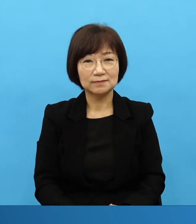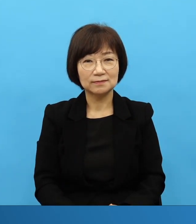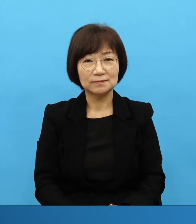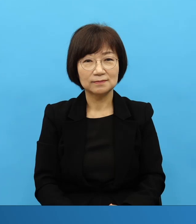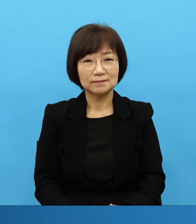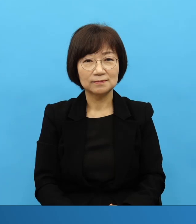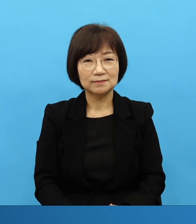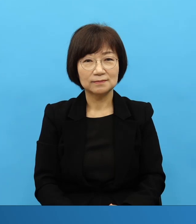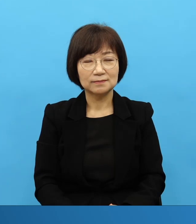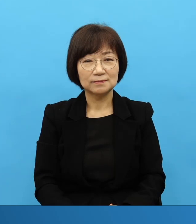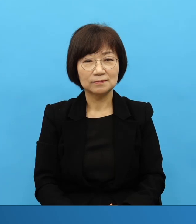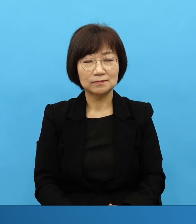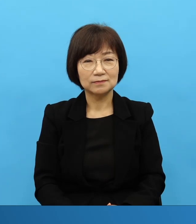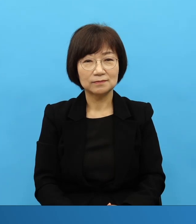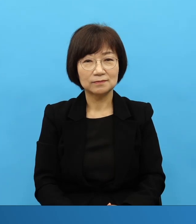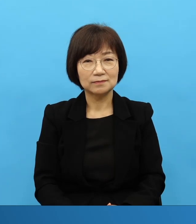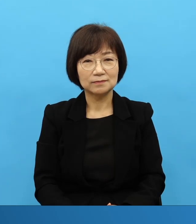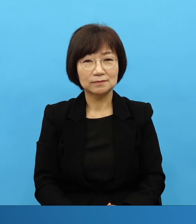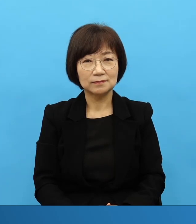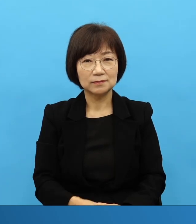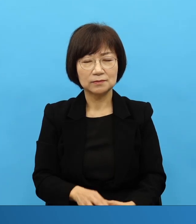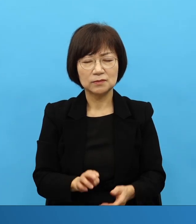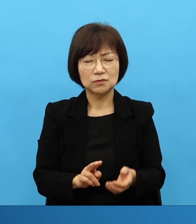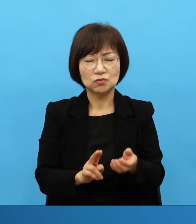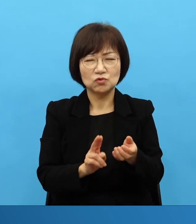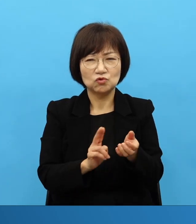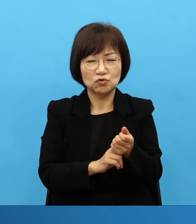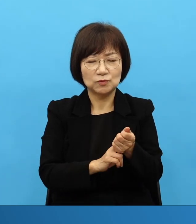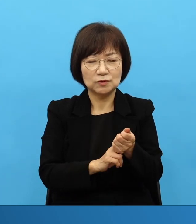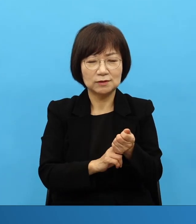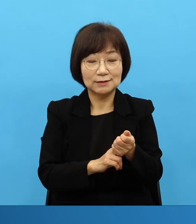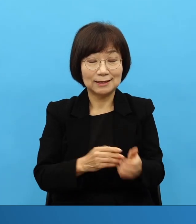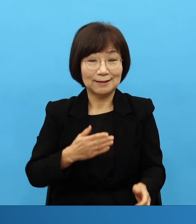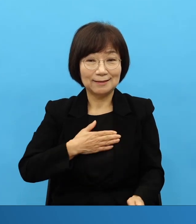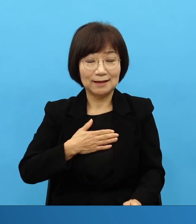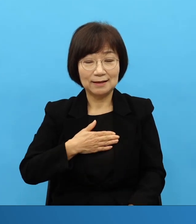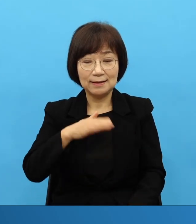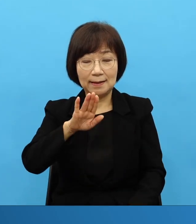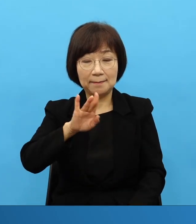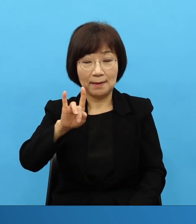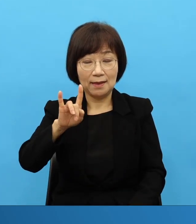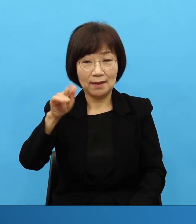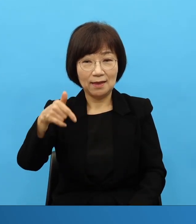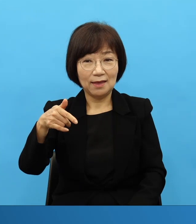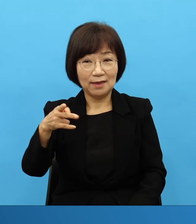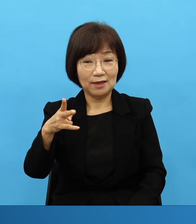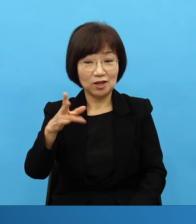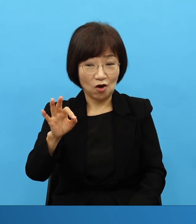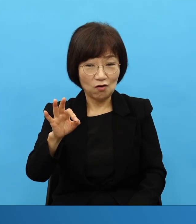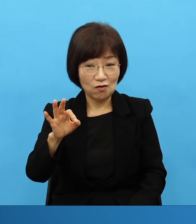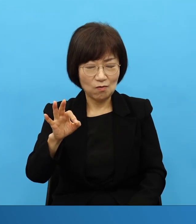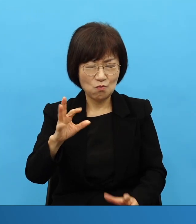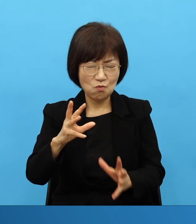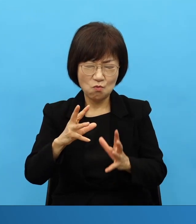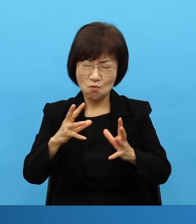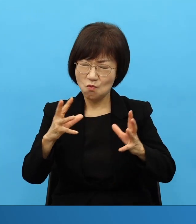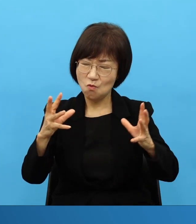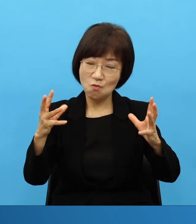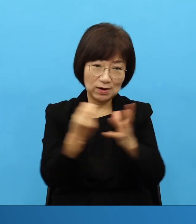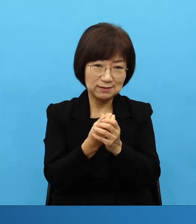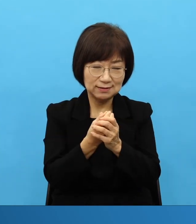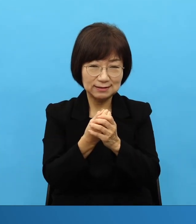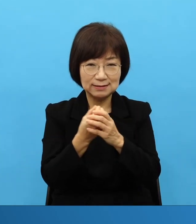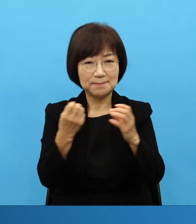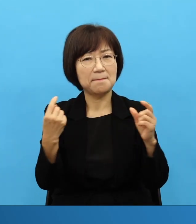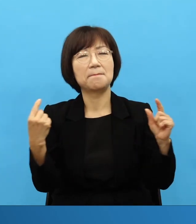나의 배경을 완전히 바꾸는 영적 세계입니다. It is the spiritual realm that completely overturns and changes my 여러분